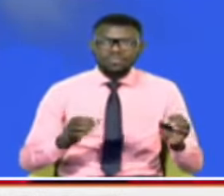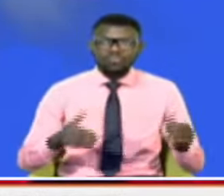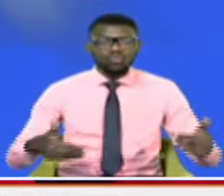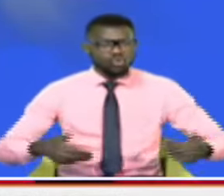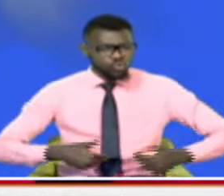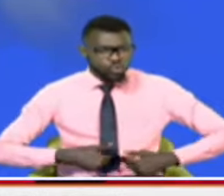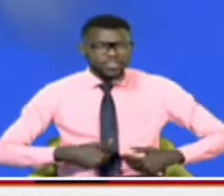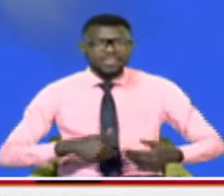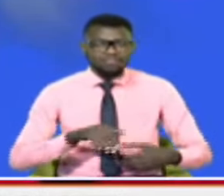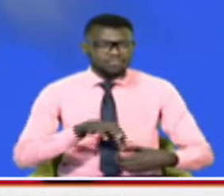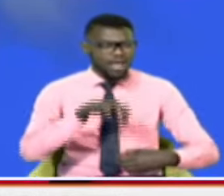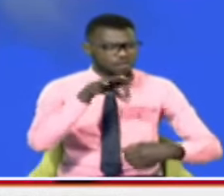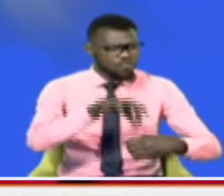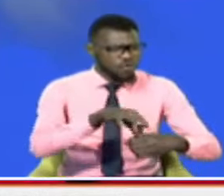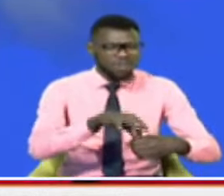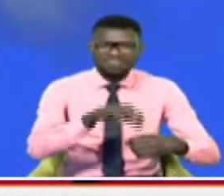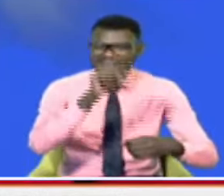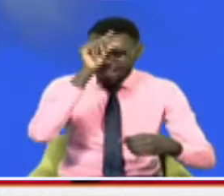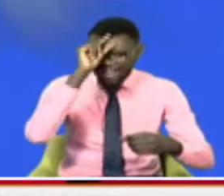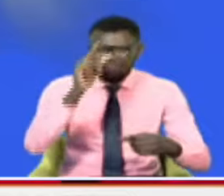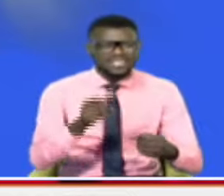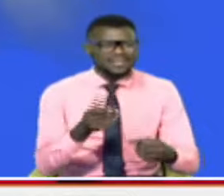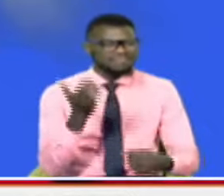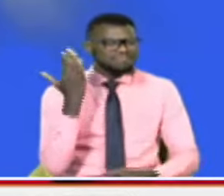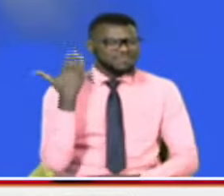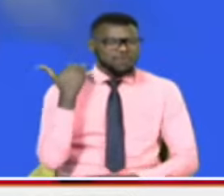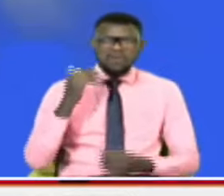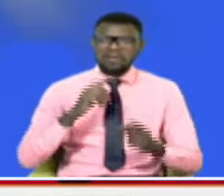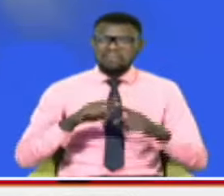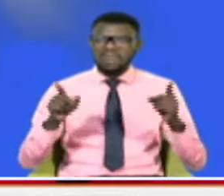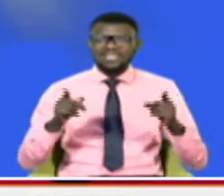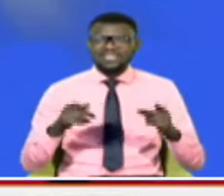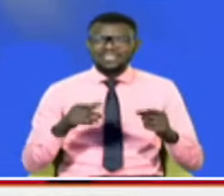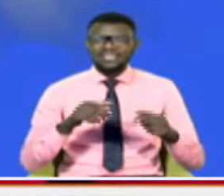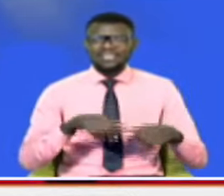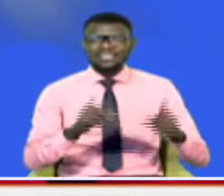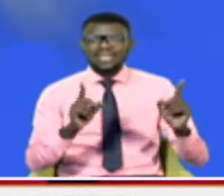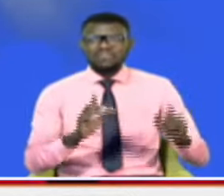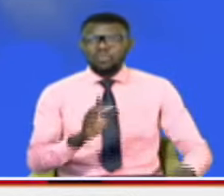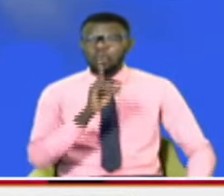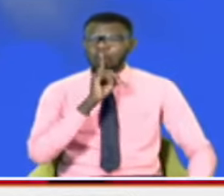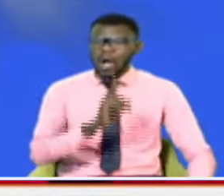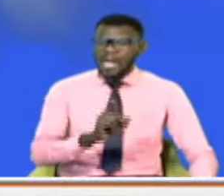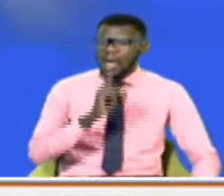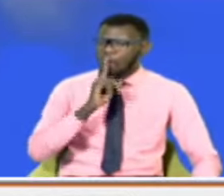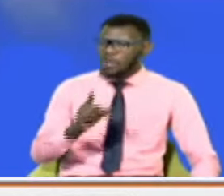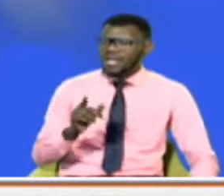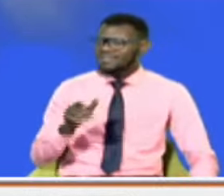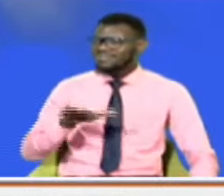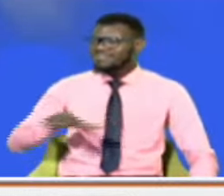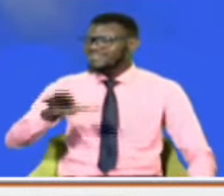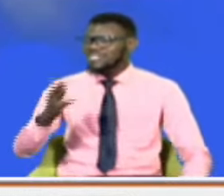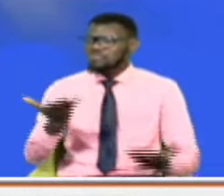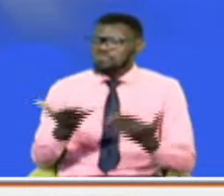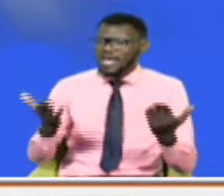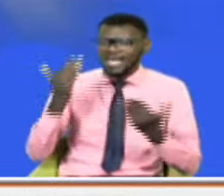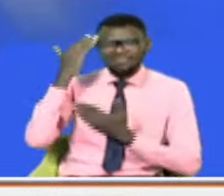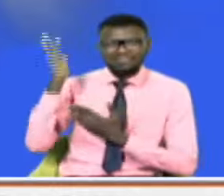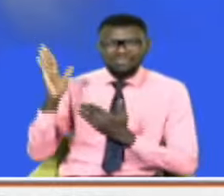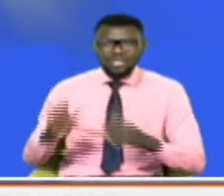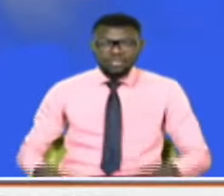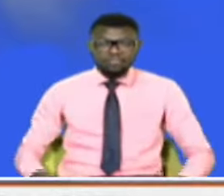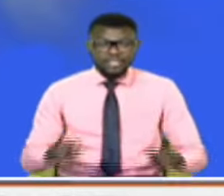tuliwachagua. Eh? Na sasa kama itaendelea hivi pahali tunaambiwa wengi wetu hata hatujui huko. Ilani ya hivi